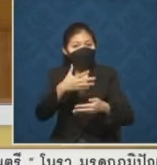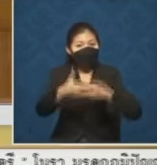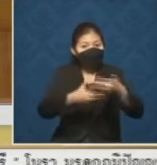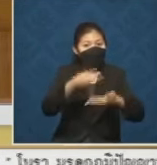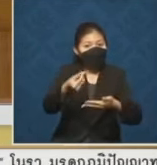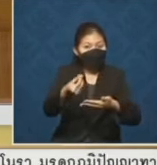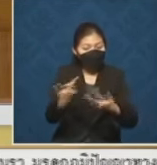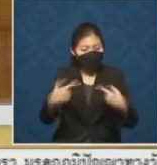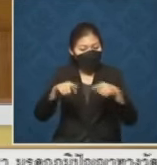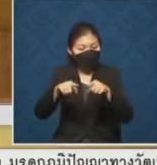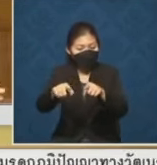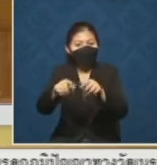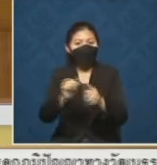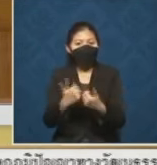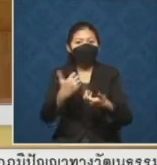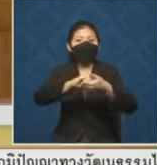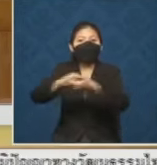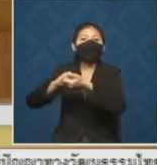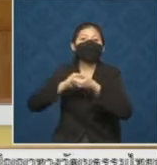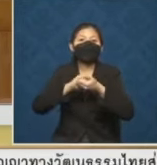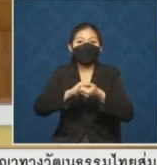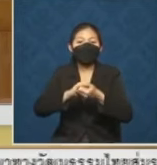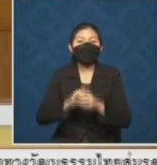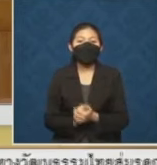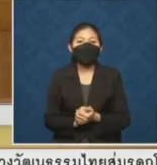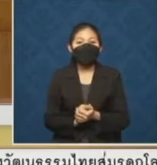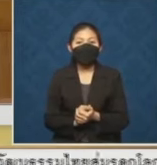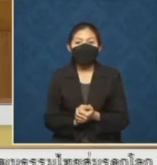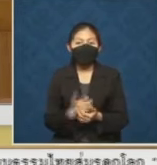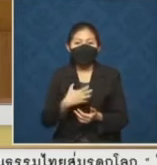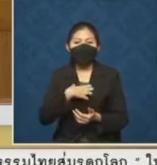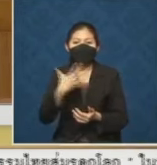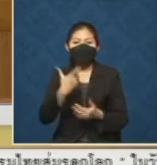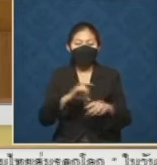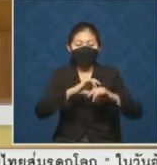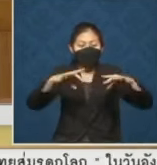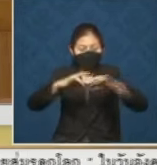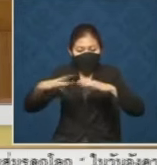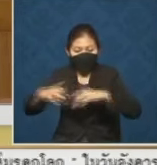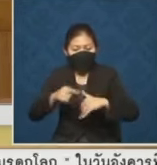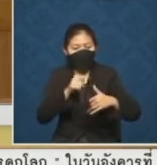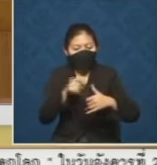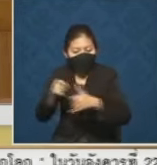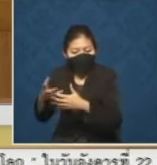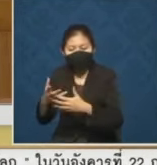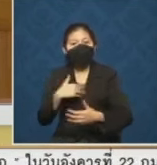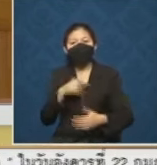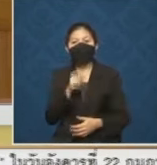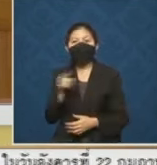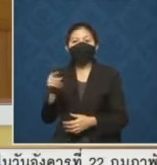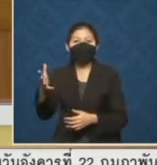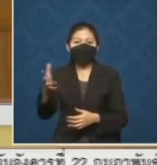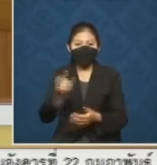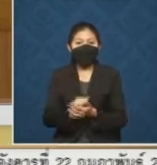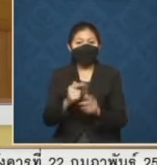ตามตัวอีก2เครือข่าย น่าจะเครือข่ายใหญ่นะ นี่เป็นข้อมูลใหม่นะฮะเปิดเผยในสภาแย้มๆออกมาซึ่งเดี๋ยวในรายการเราวันนี้เดี๋ยวจะมีรายละเอียด